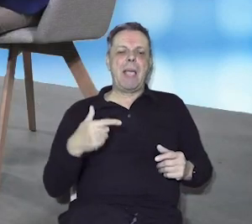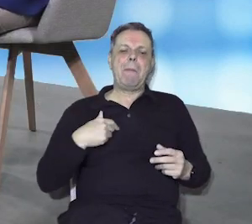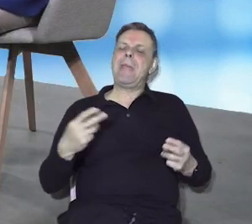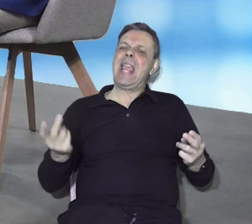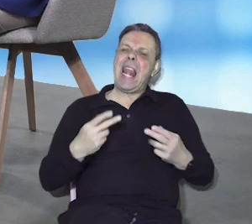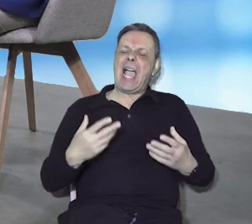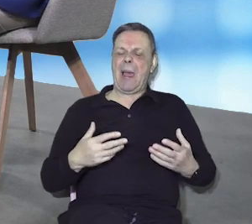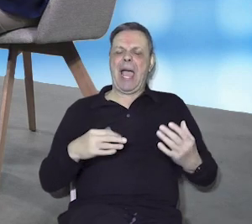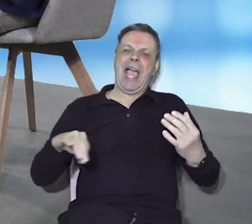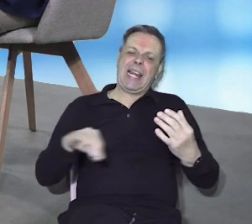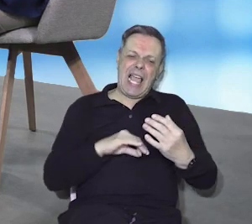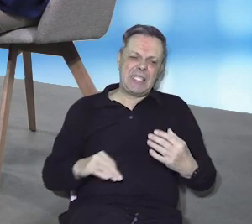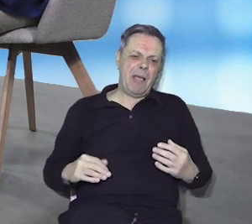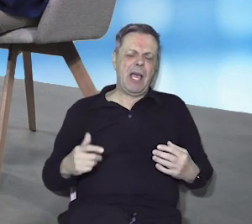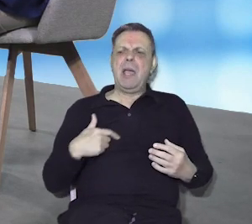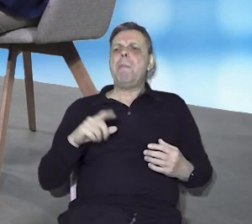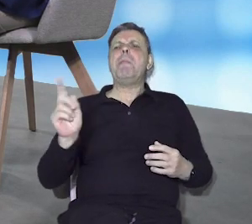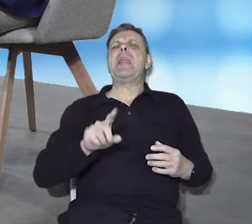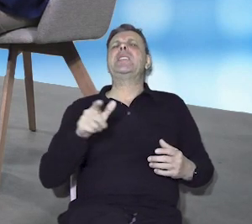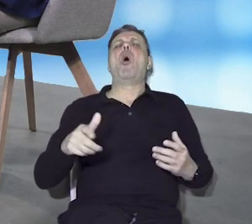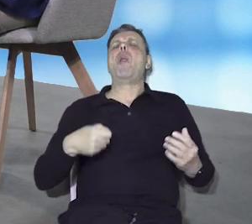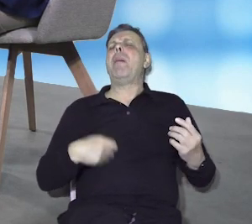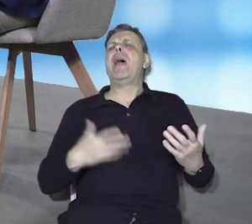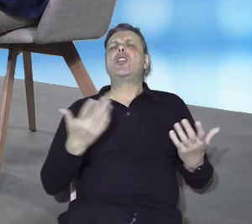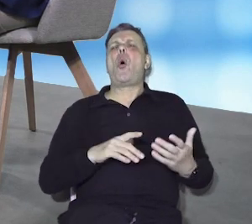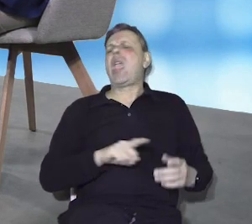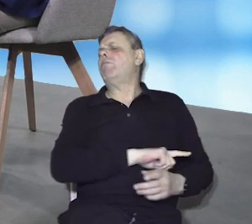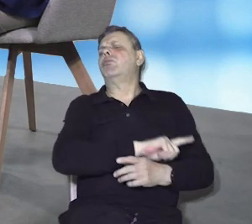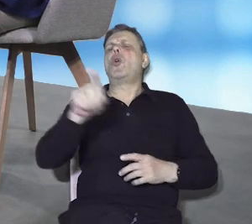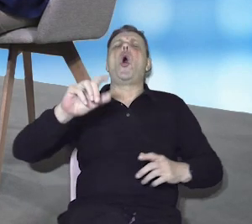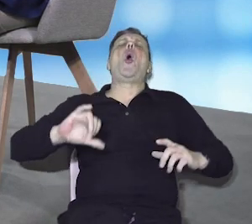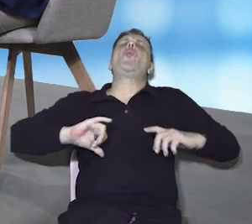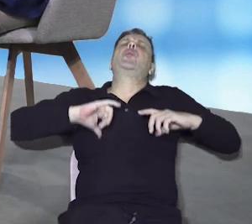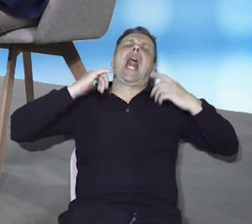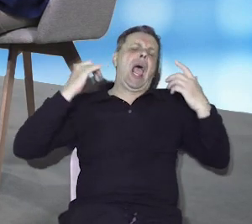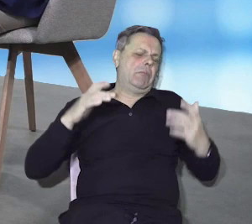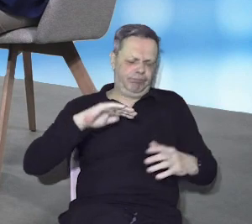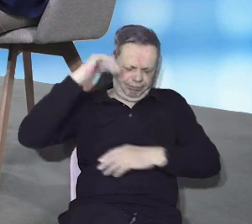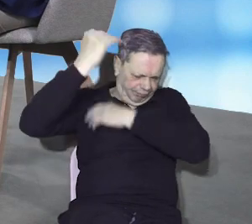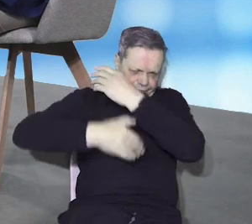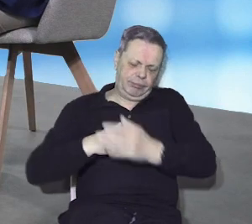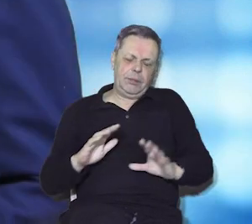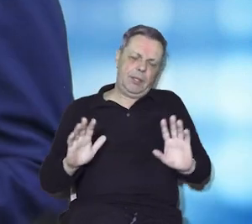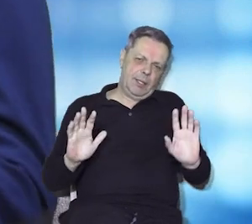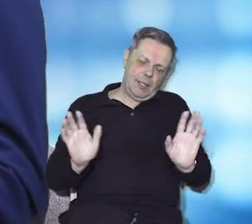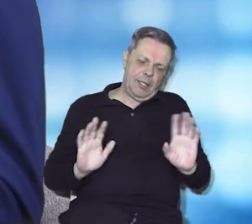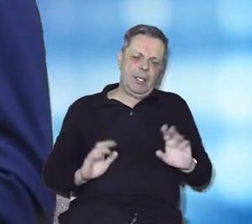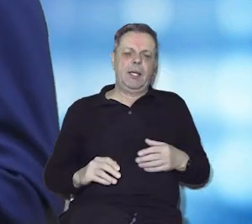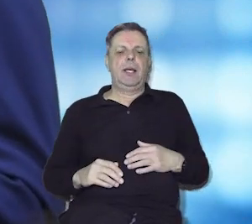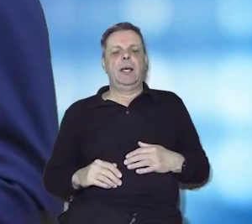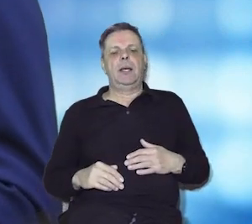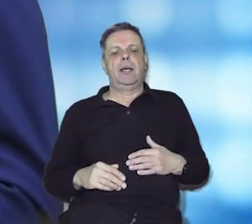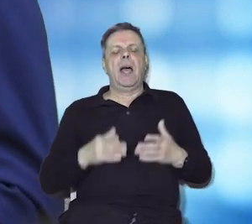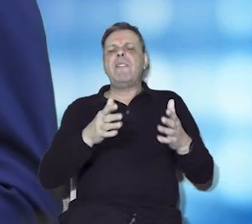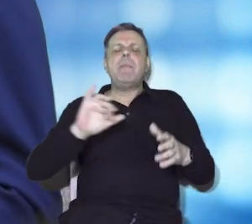glazbu, jel to je, znači nije onaj band koji bude do jutra pa se trči u krug da, i pleši to. Da. Vama